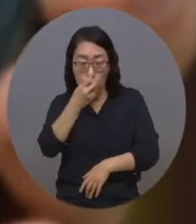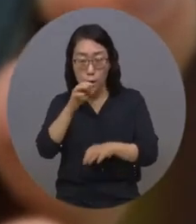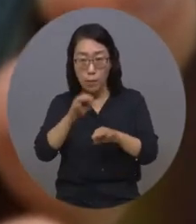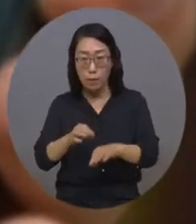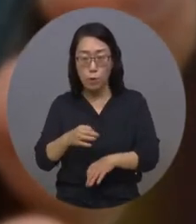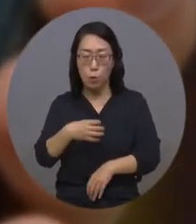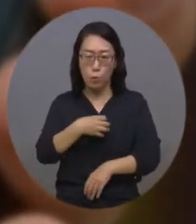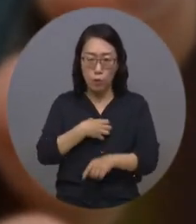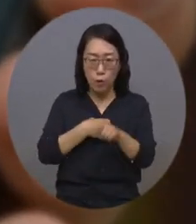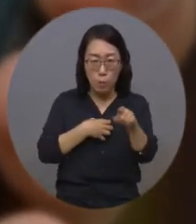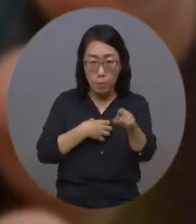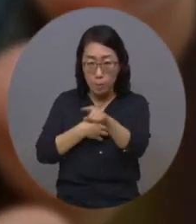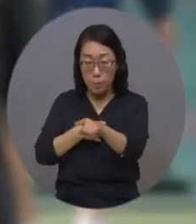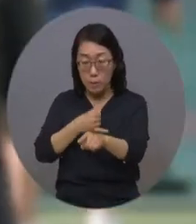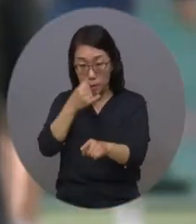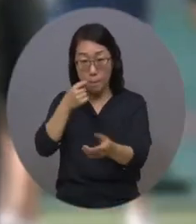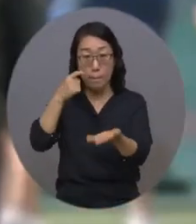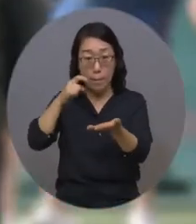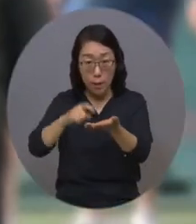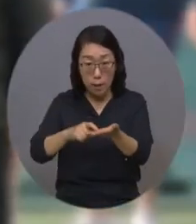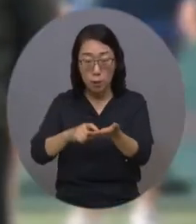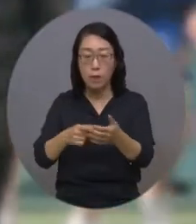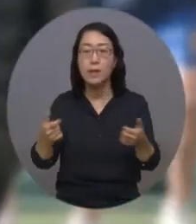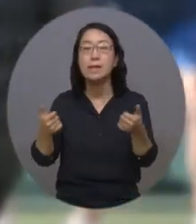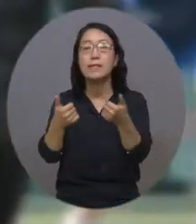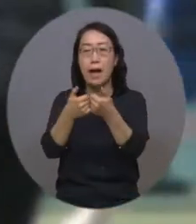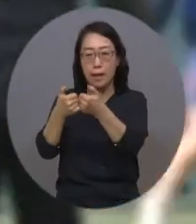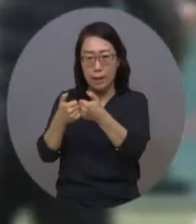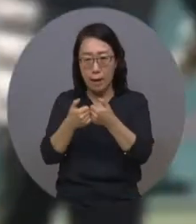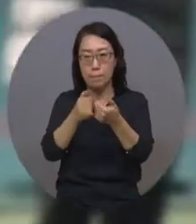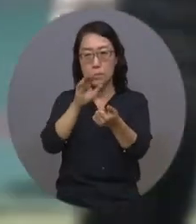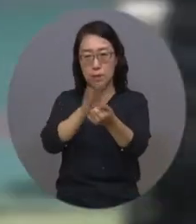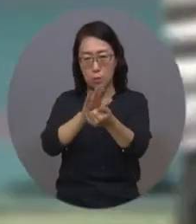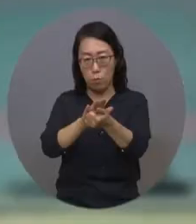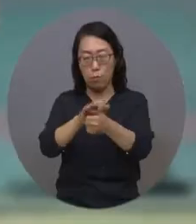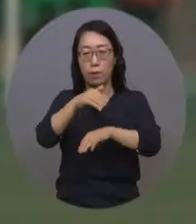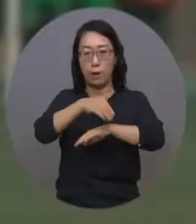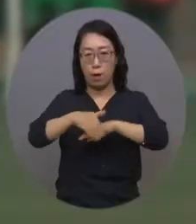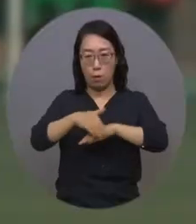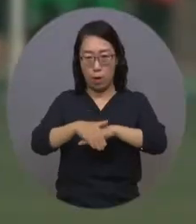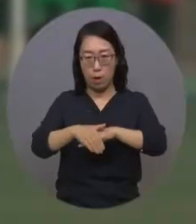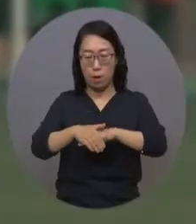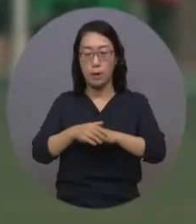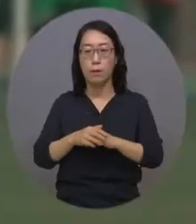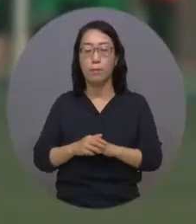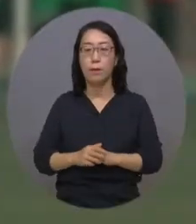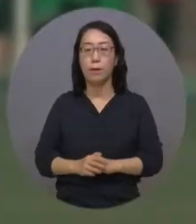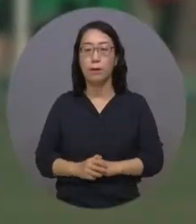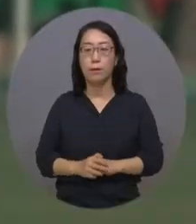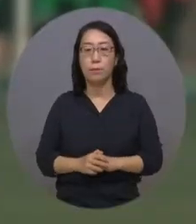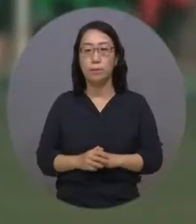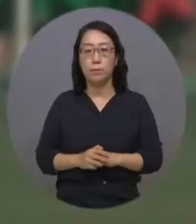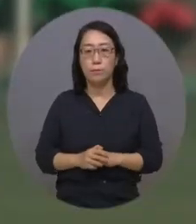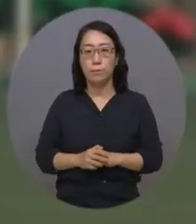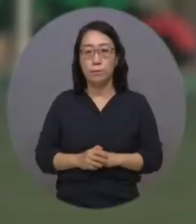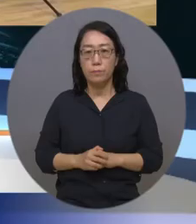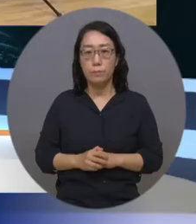위험군 청소년을 발굴해 상담 지원으로 연결할 계획입니다. 복지TV 뉴스 이가연입니다.